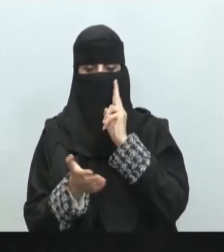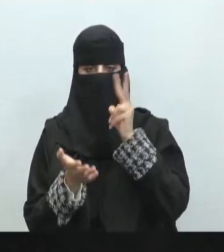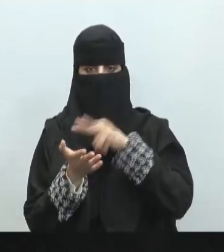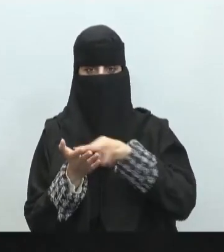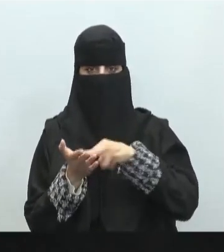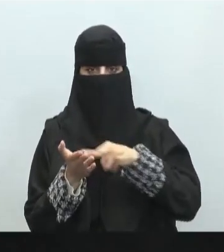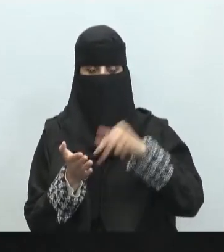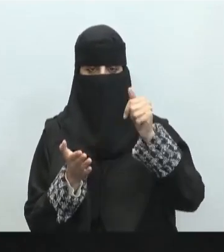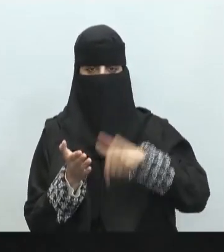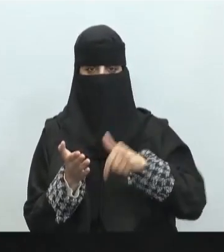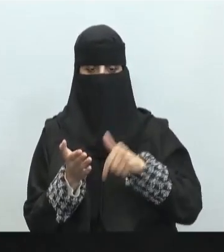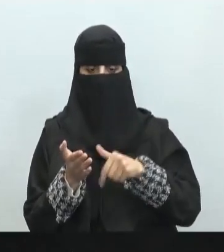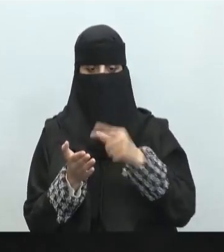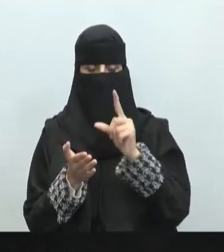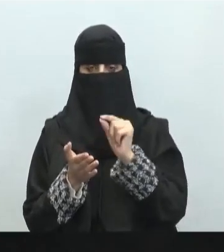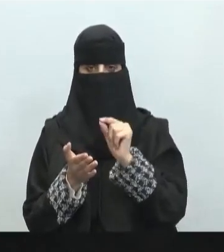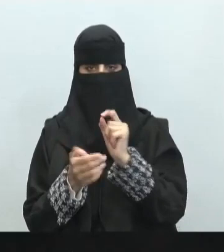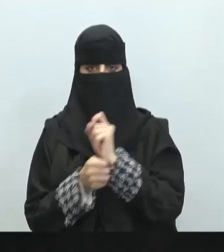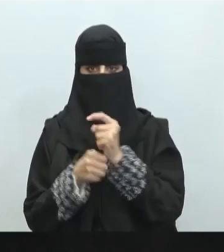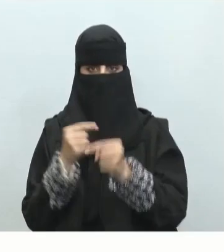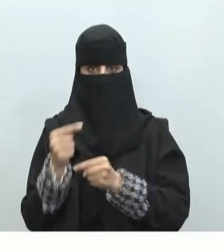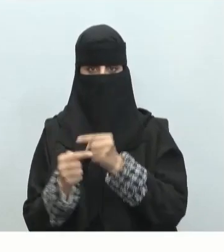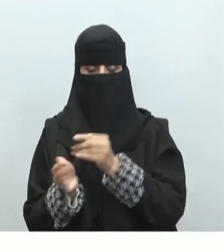يقرا الفاعل